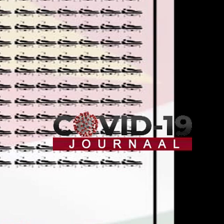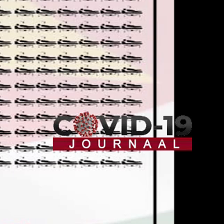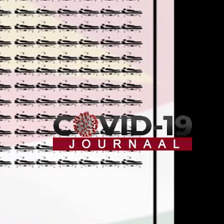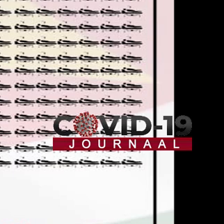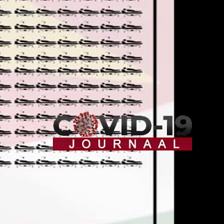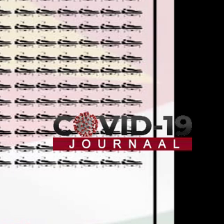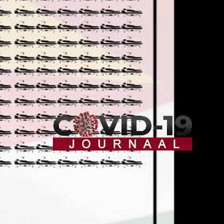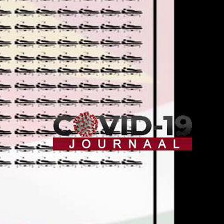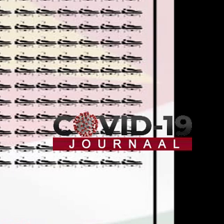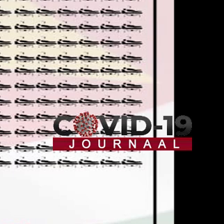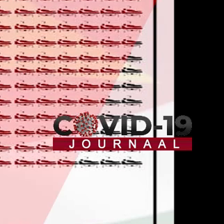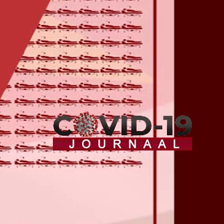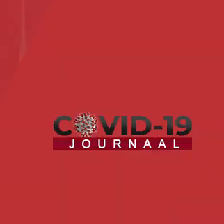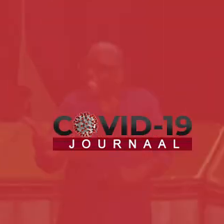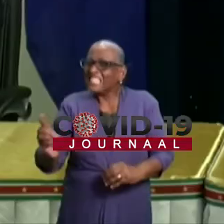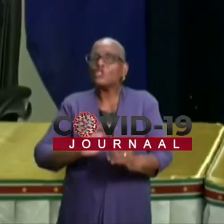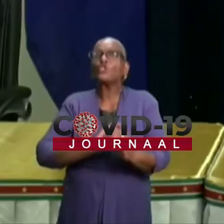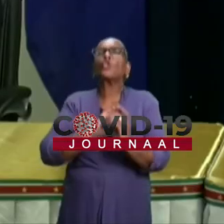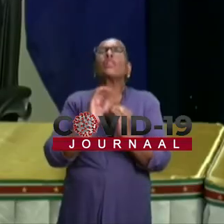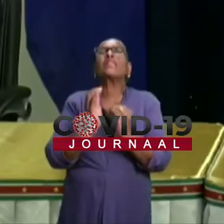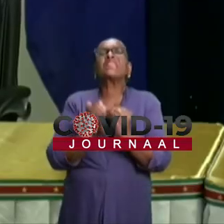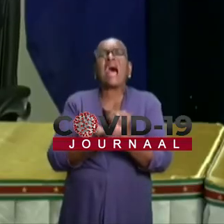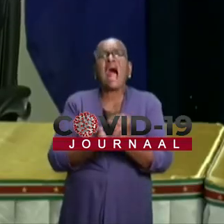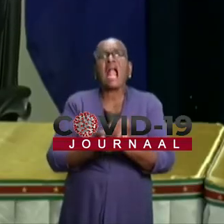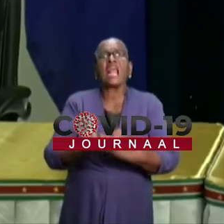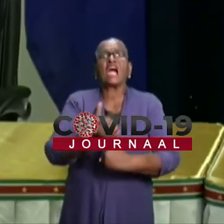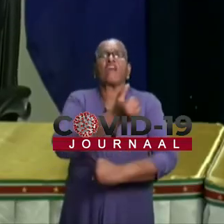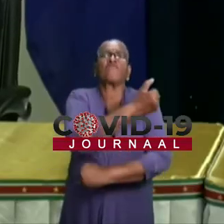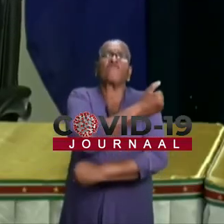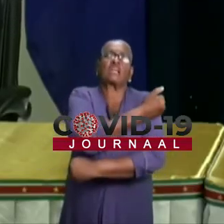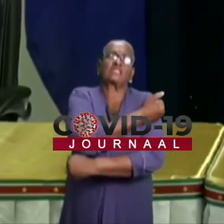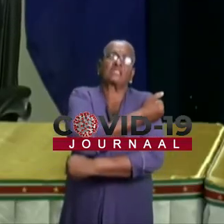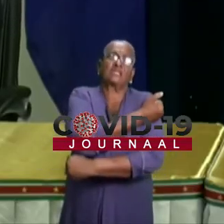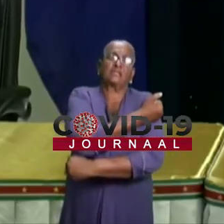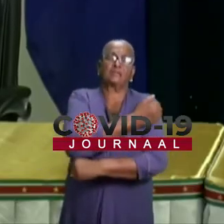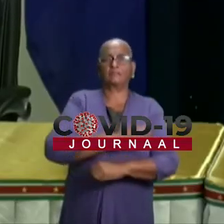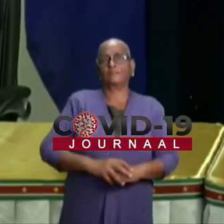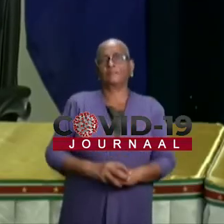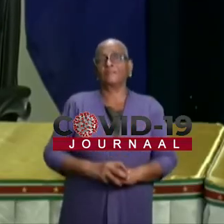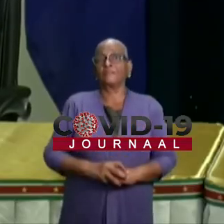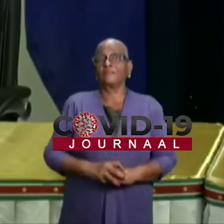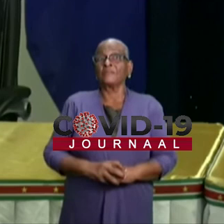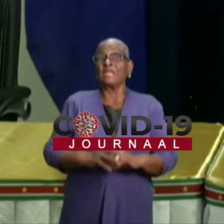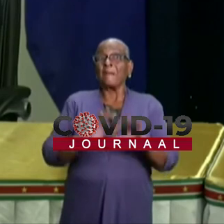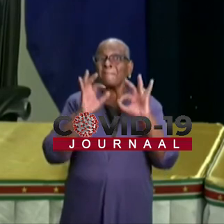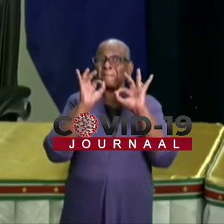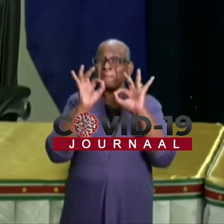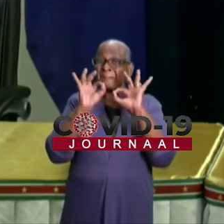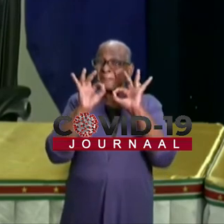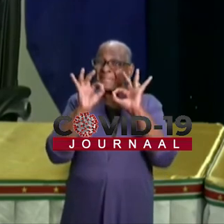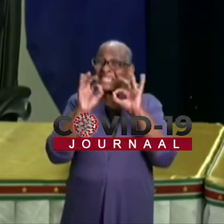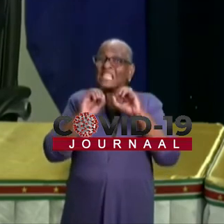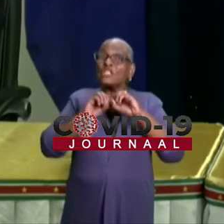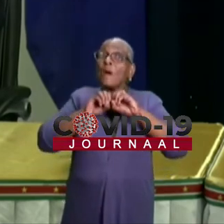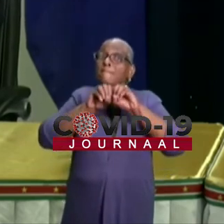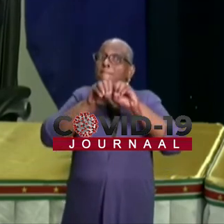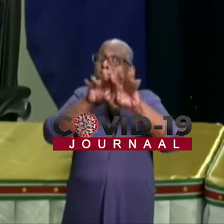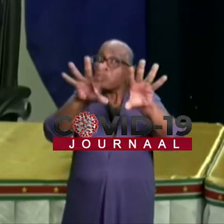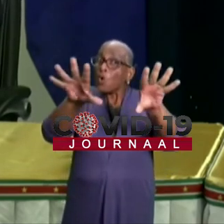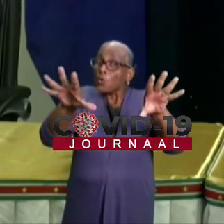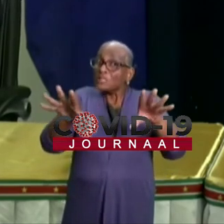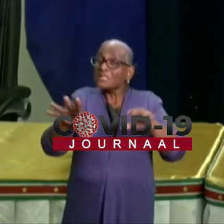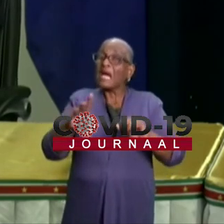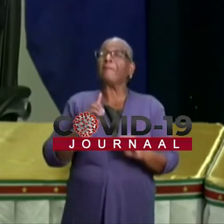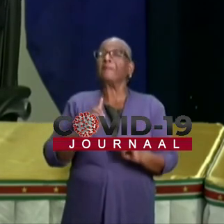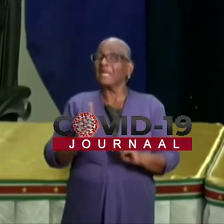die kernboodschap van deze persconferentie. En de kernboodschap is, we hebben vanaf het begin gezegd dat